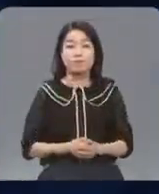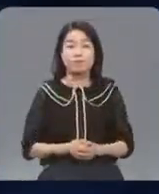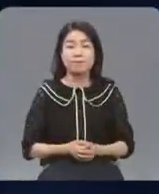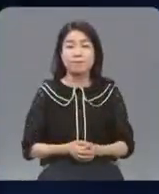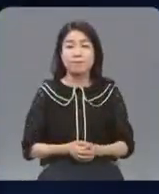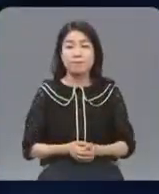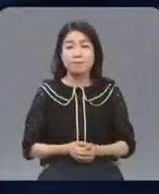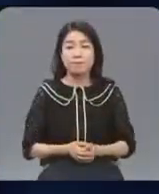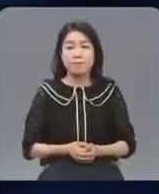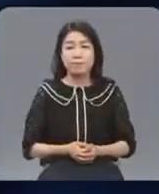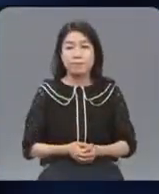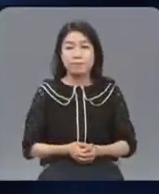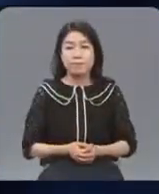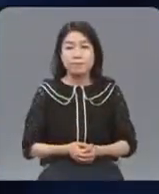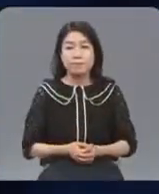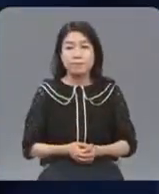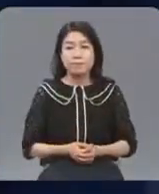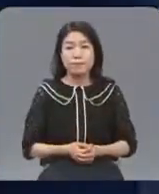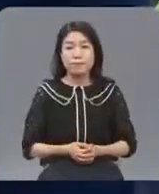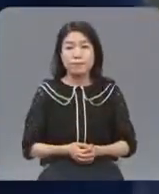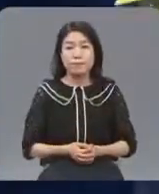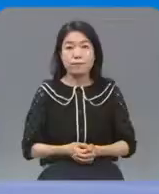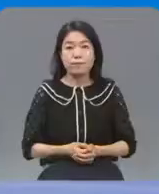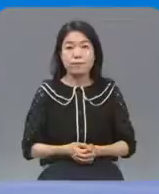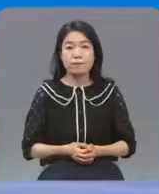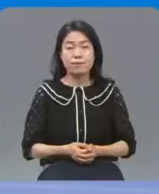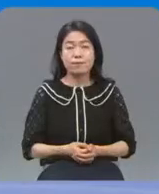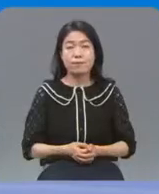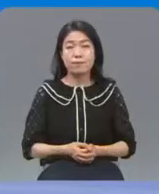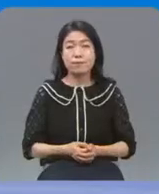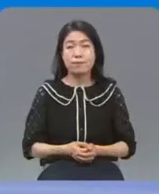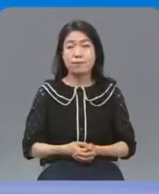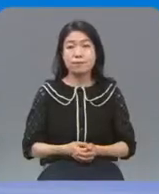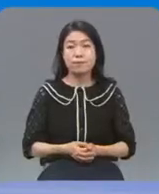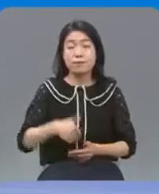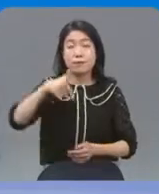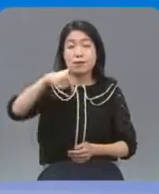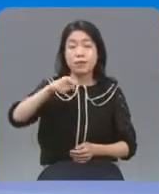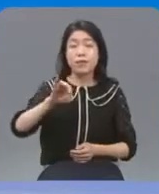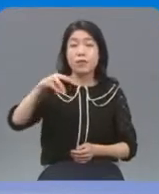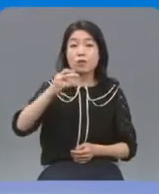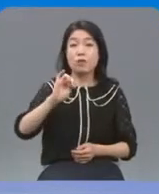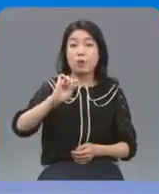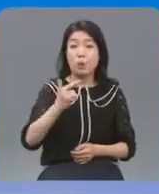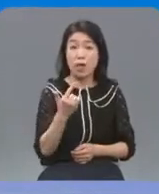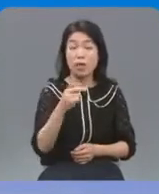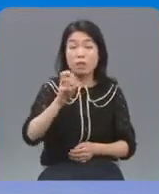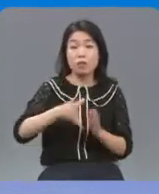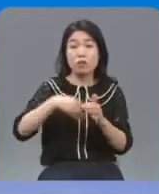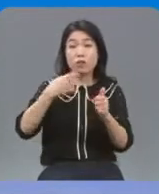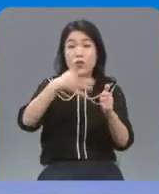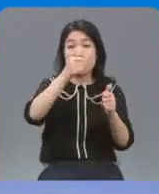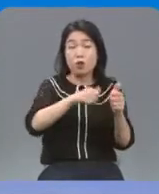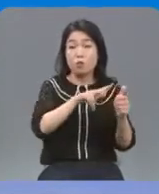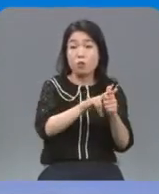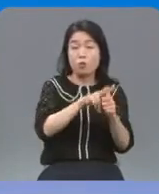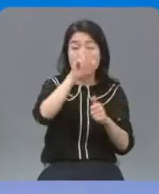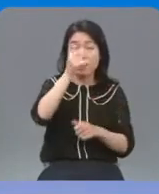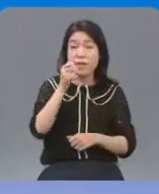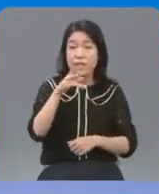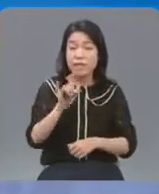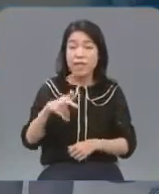kbs 뉴스 이송 각 입니다 강동완 황씨 교육감 후보가 박혜자 청성